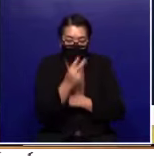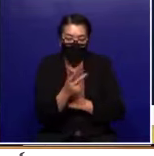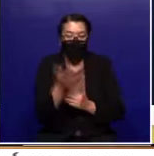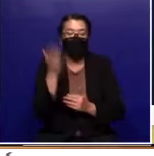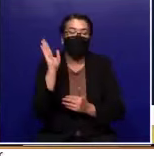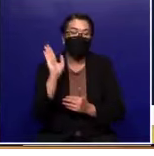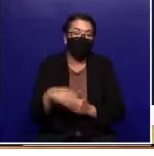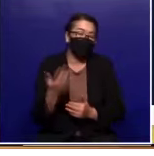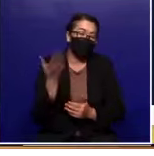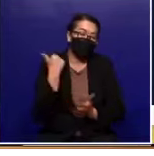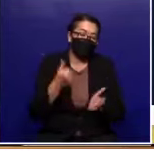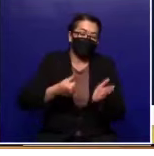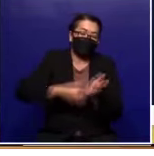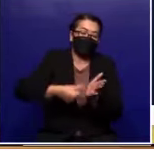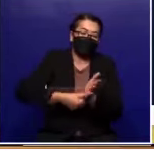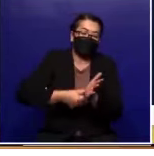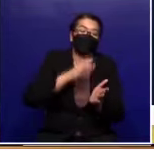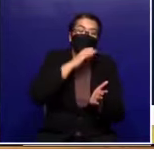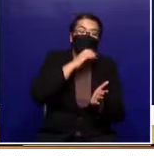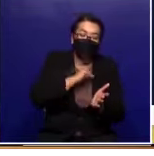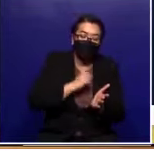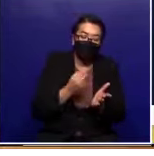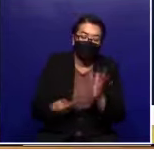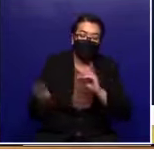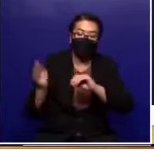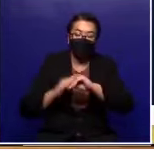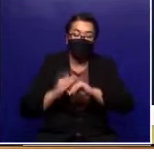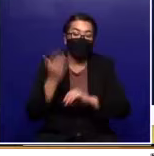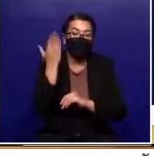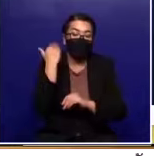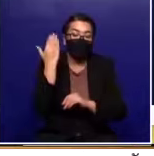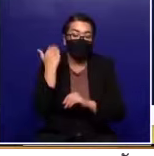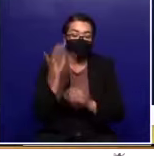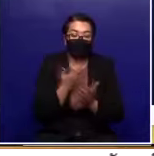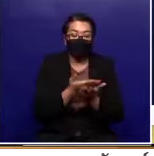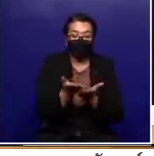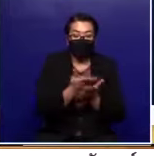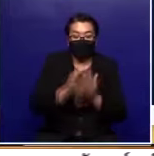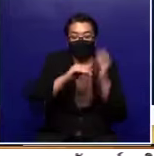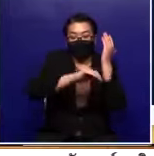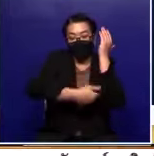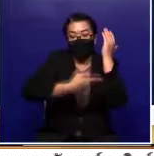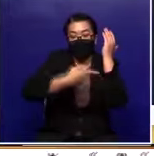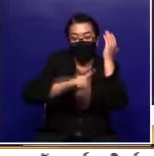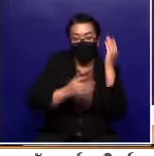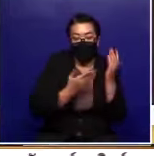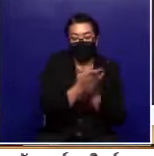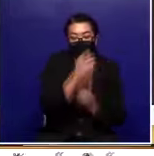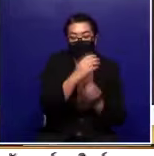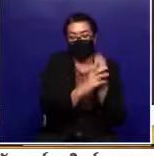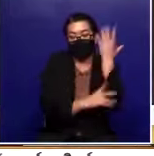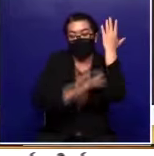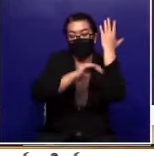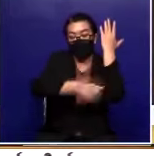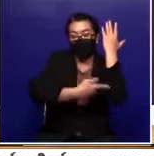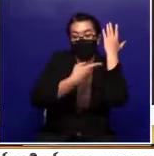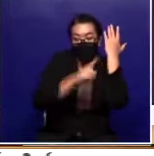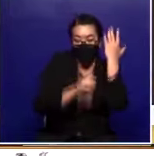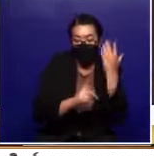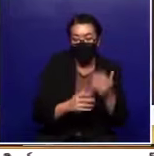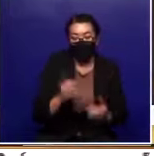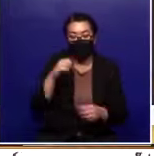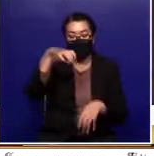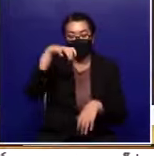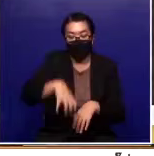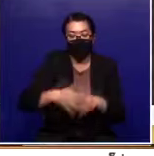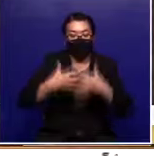คสช.ทำไว้ด้วยส่วนหนึ่งครับในยุคนั้นสั่งให้ซื้อปาล์มให้การไฟฟ้าฝ่ายผลิตซื้อปาล์มแล้วก็ไปขึ้นที่โรงไฟฟ้าบางปะกง